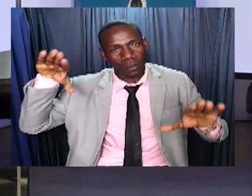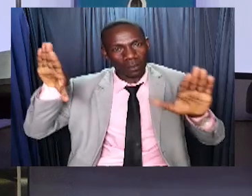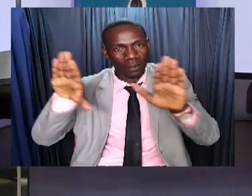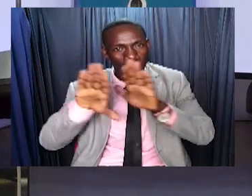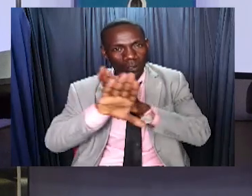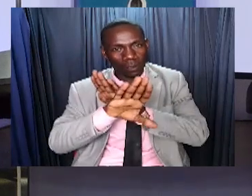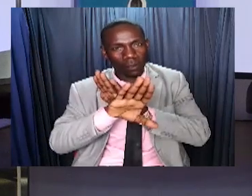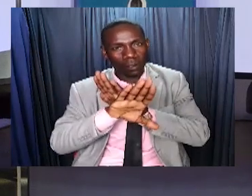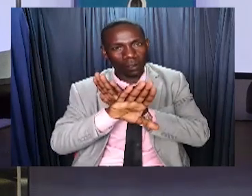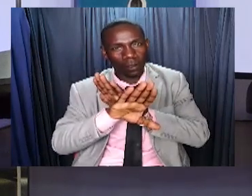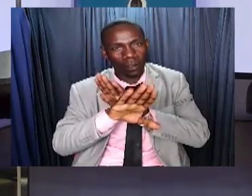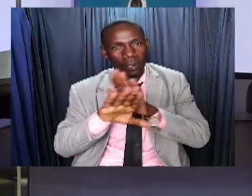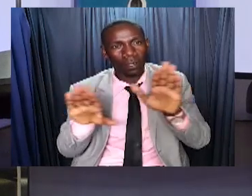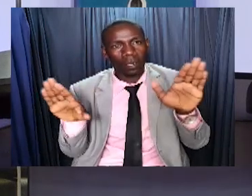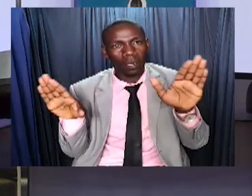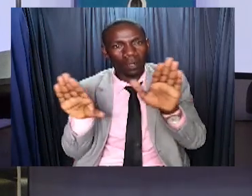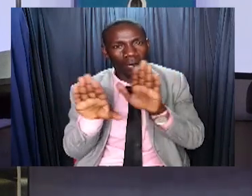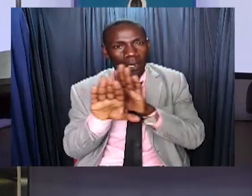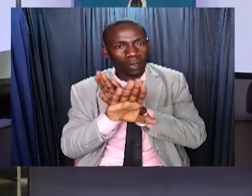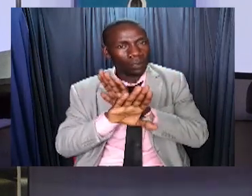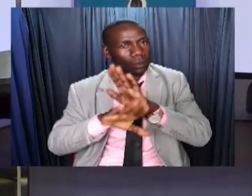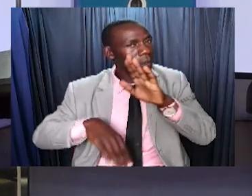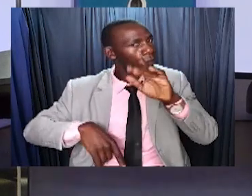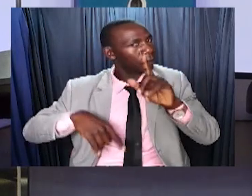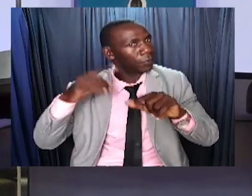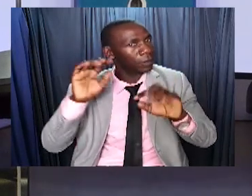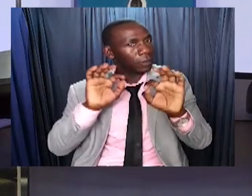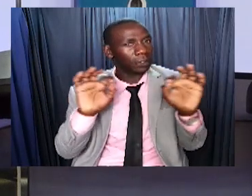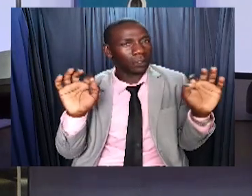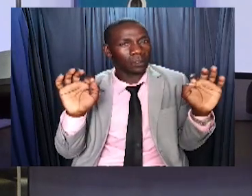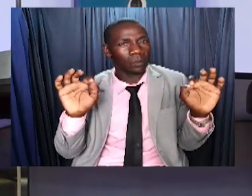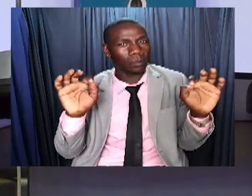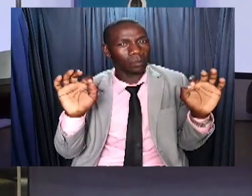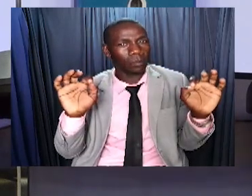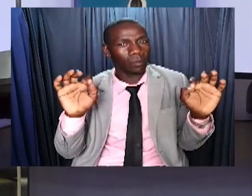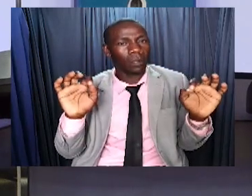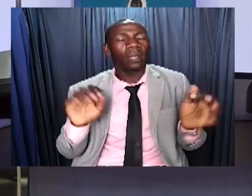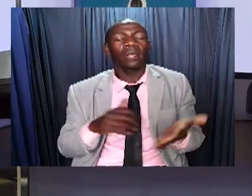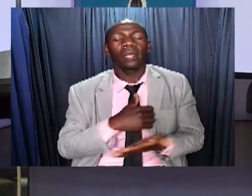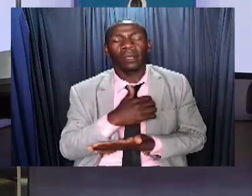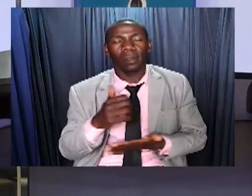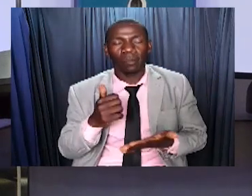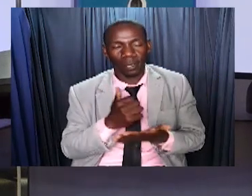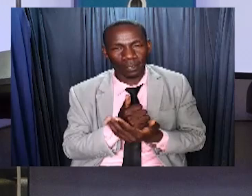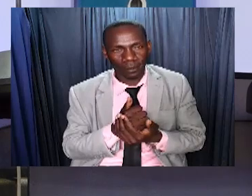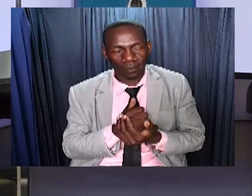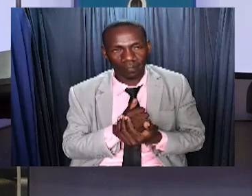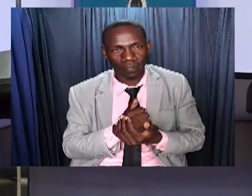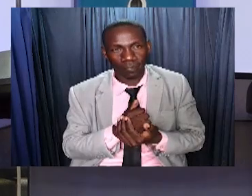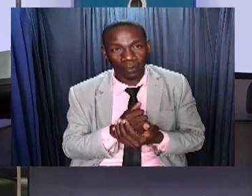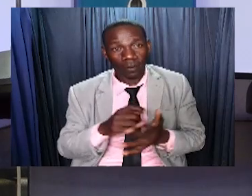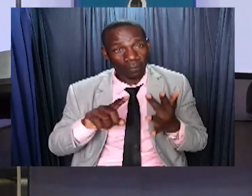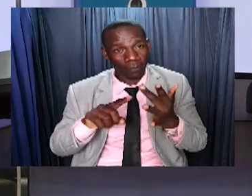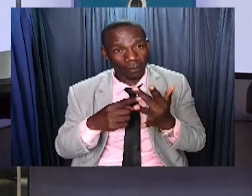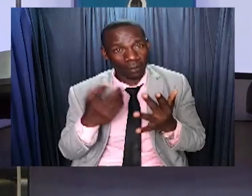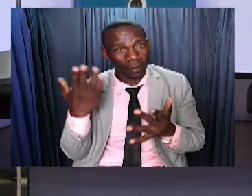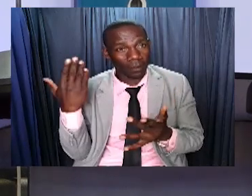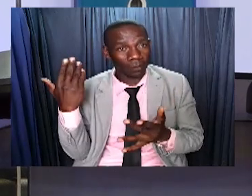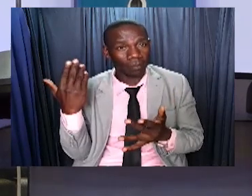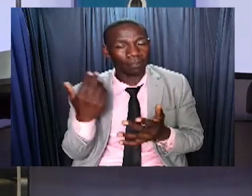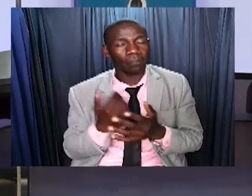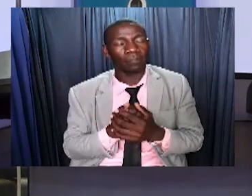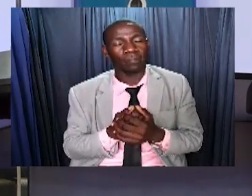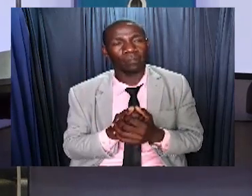light was in darkness. Wala giza haikulishinda. And darkness did not comprehend. Bwana Yesu asifiwe sana. Amen. Hapo mwanzo. In the